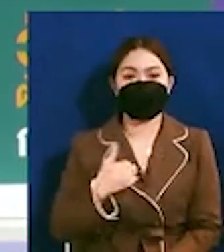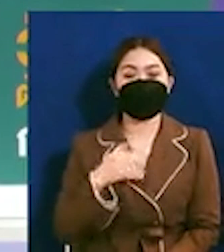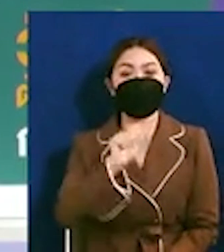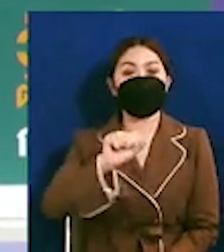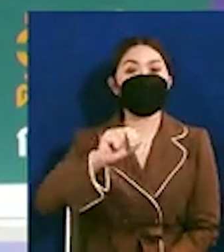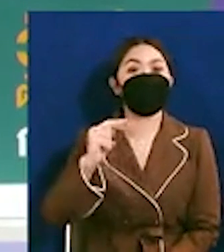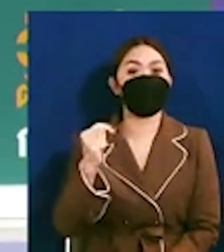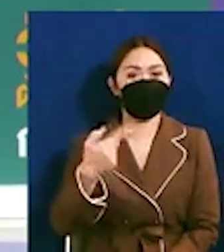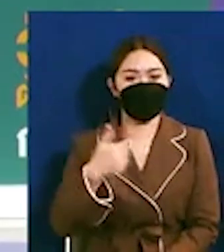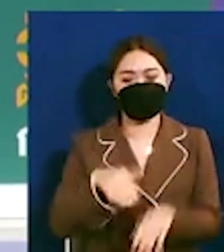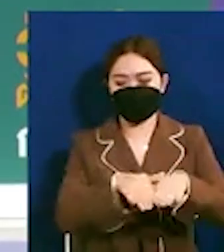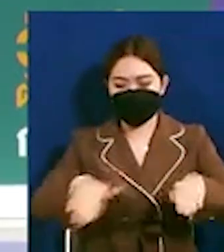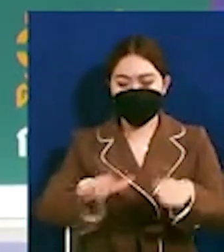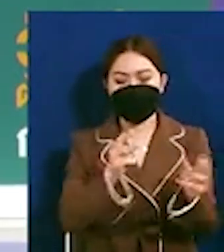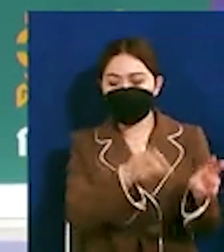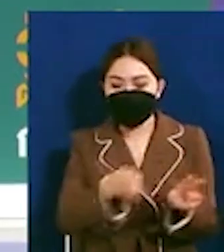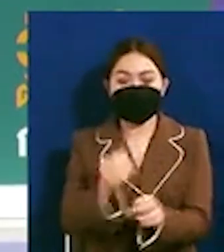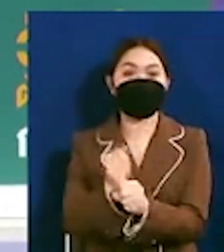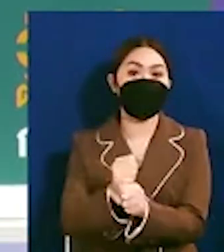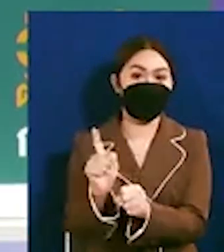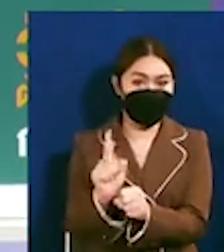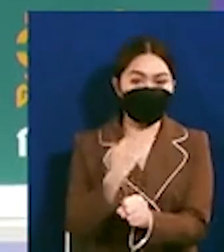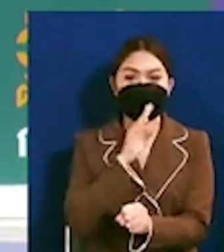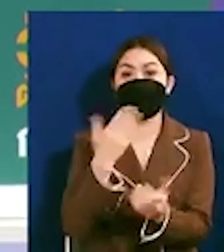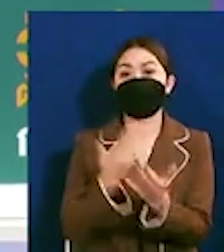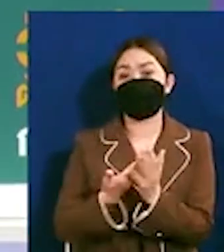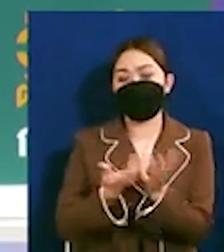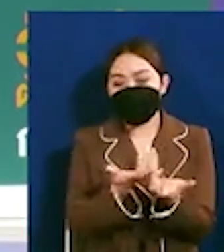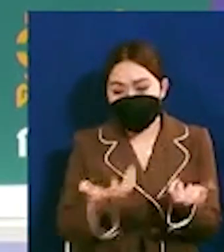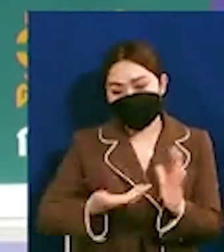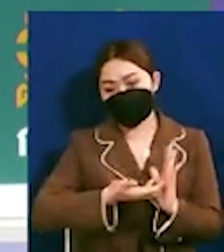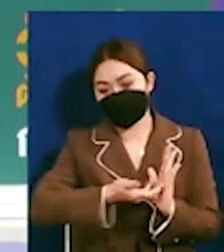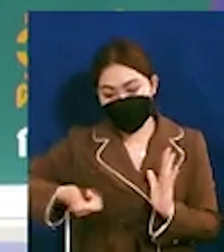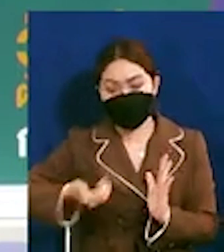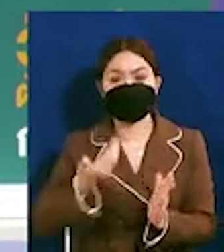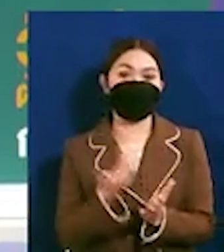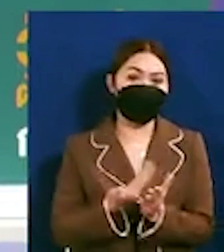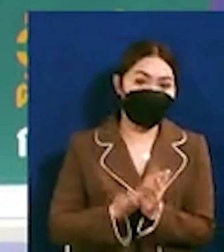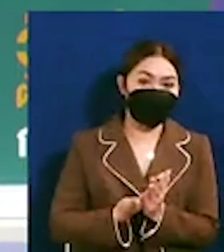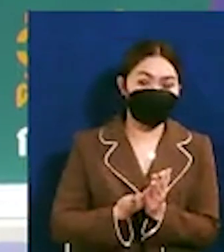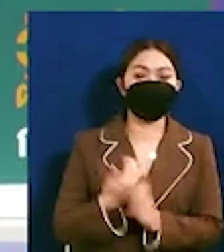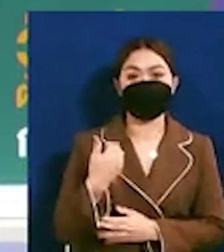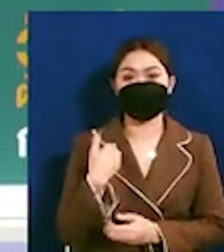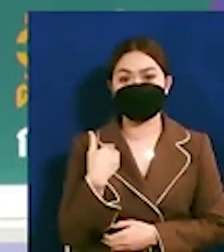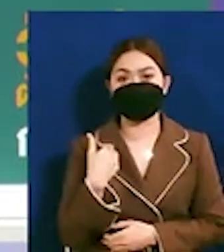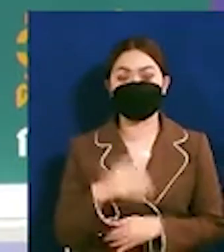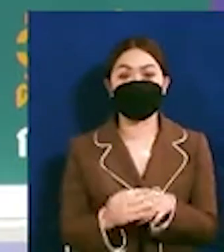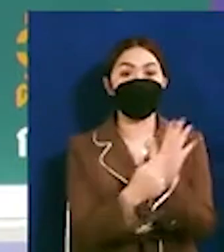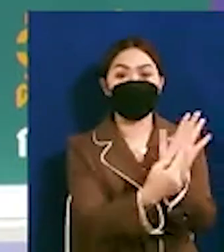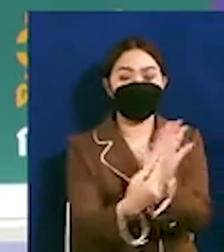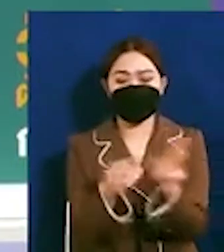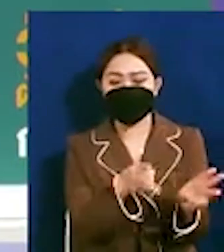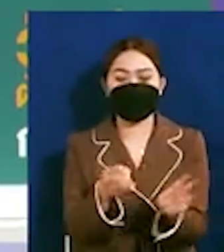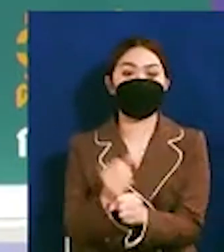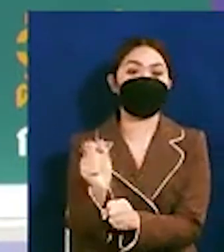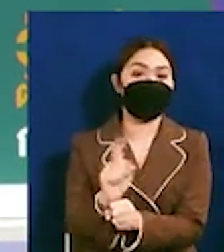ทำเกณฑ์แนวทางถ้าสามารถก็จะต้องเบิกจ่ายกับงบประมาณก็อาจจะต้องมีกรณีอย่างใด